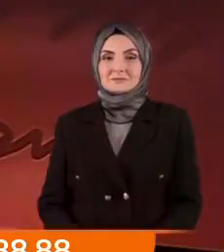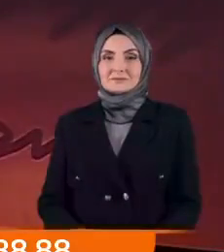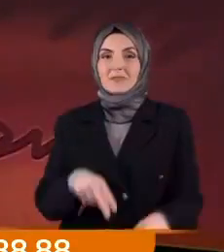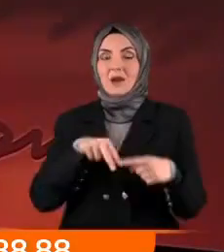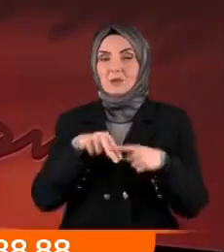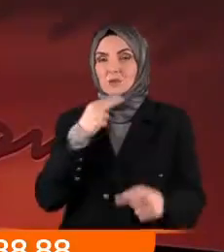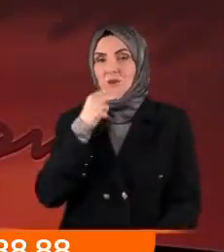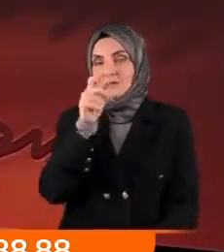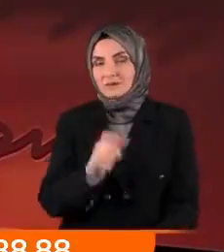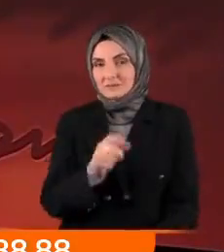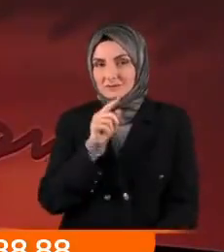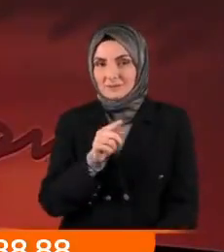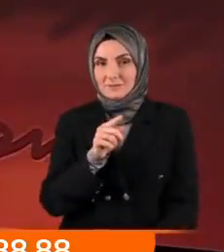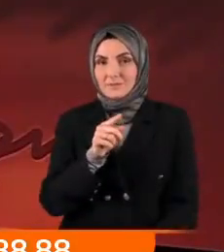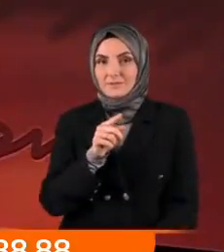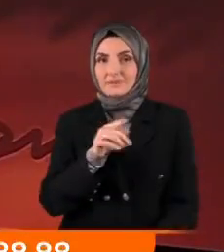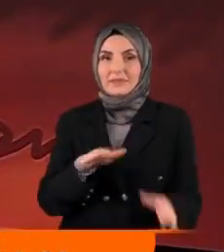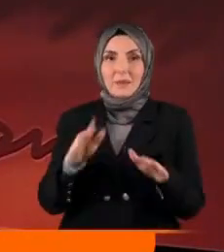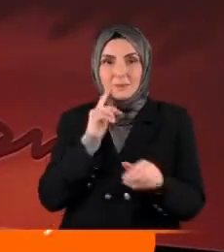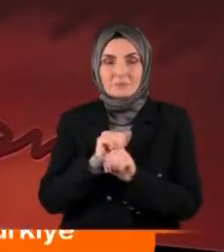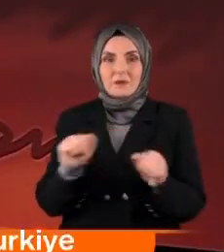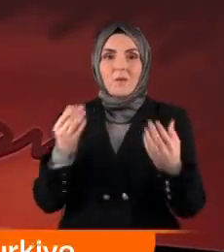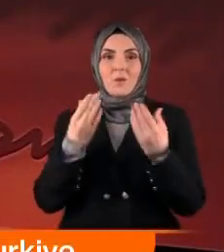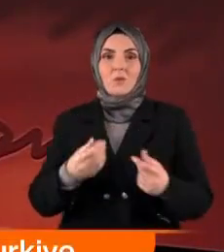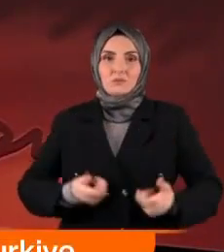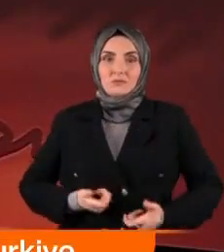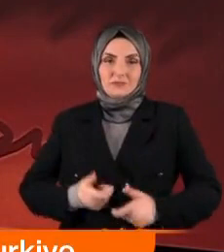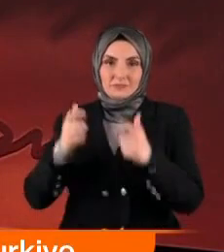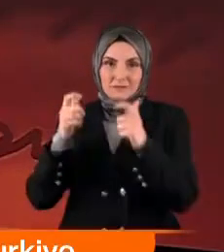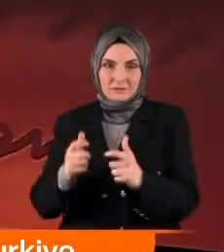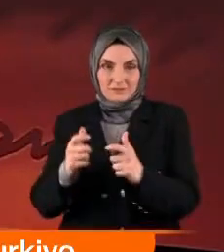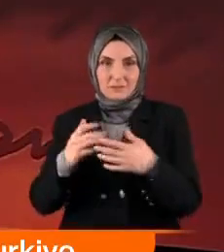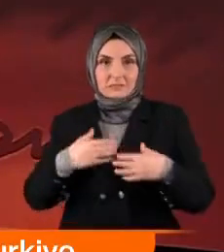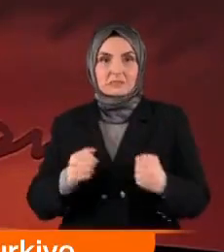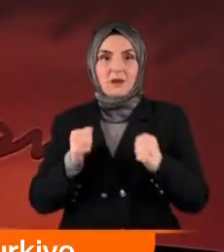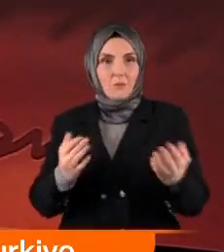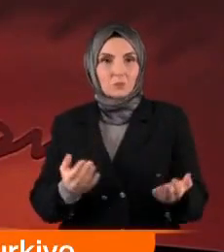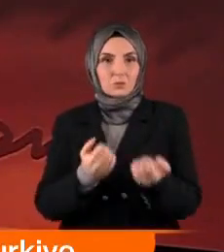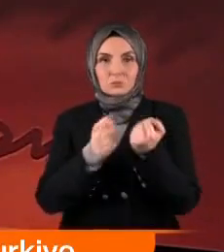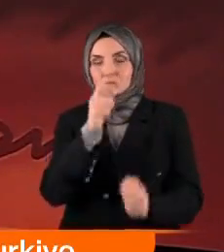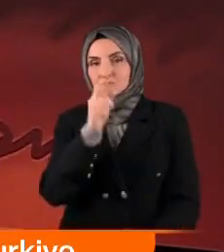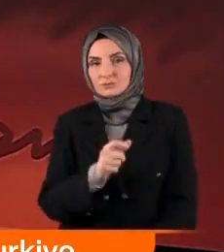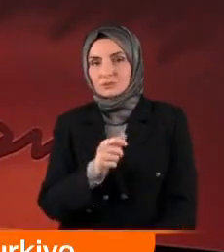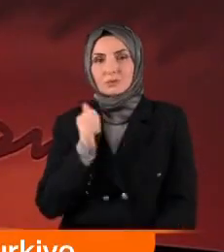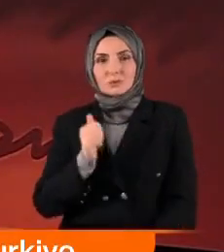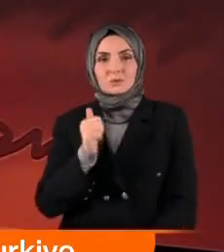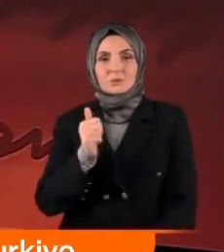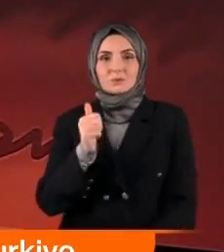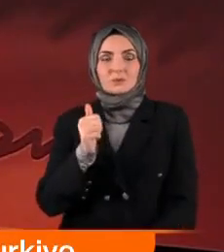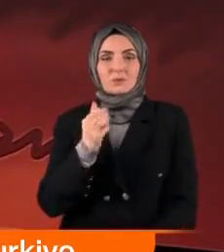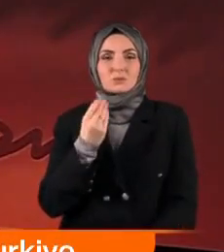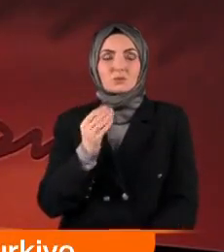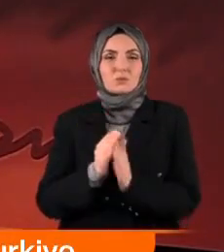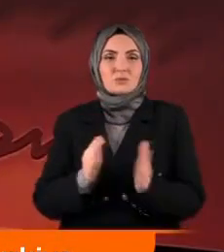Ayşe Gülhan Çeler, depremin vurduğu Hatay'da sağ kurtulanlardan biriydi. Günlerce gözünün önünde birçok acıya